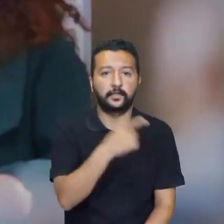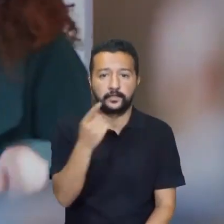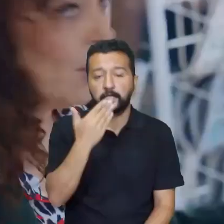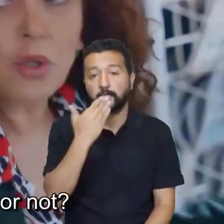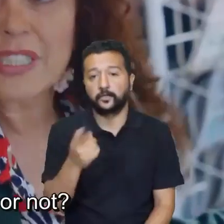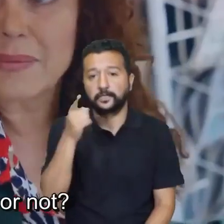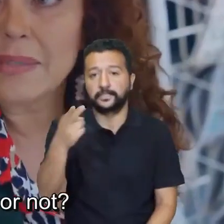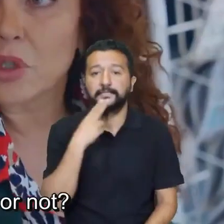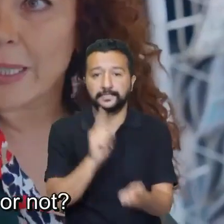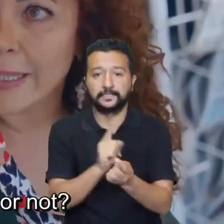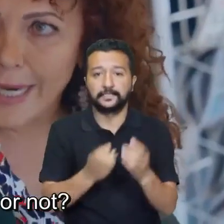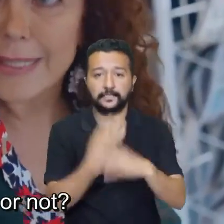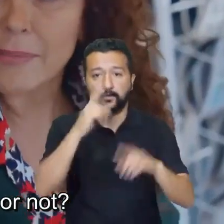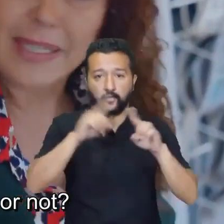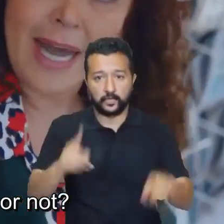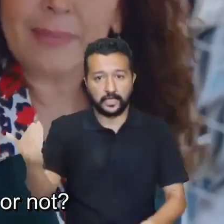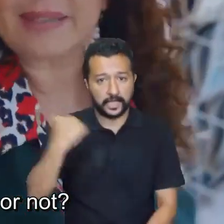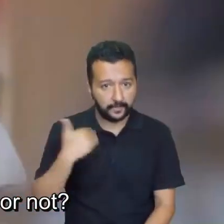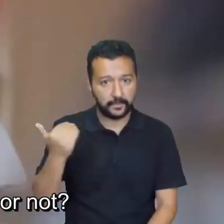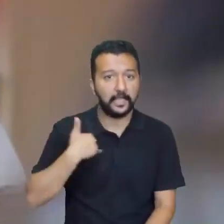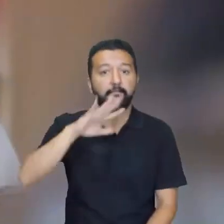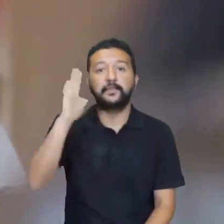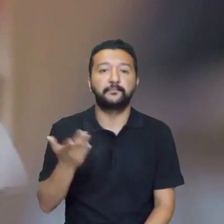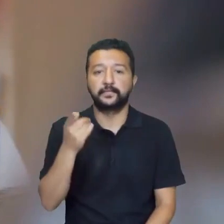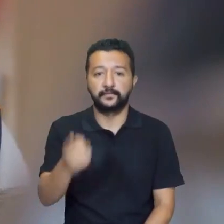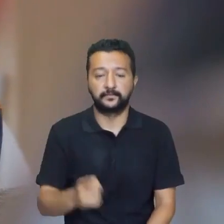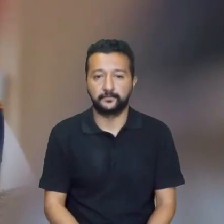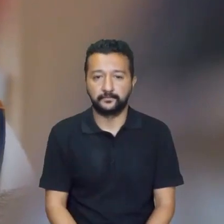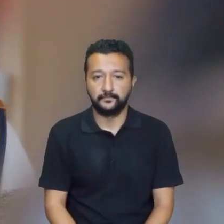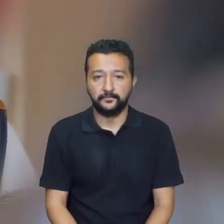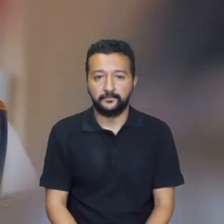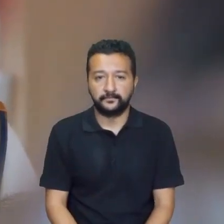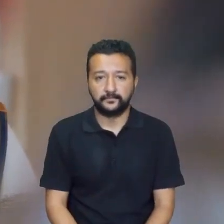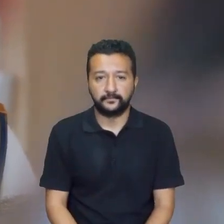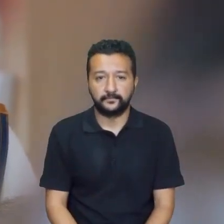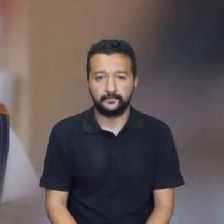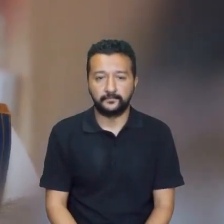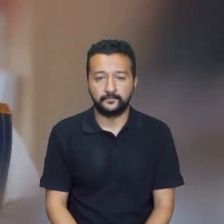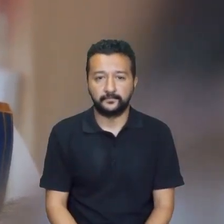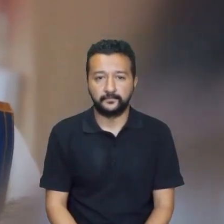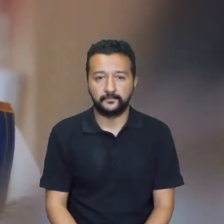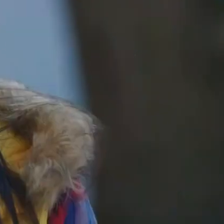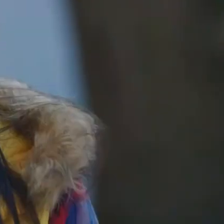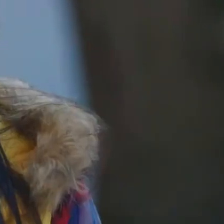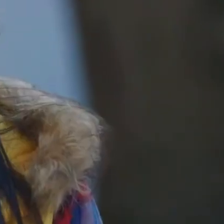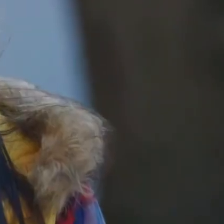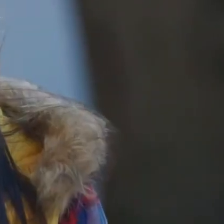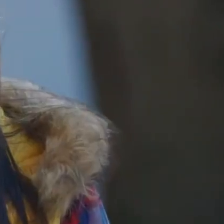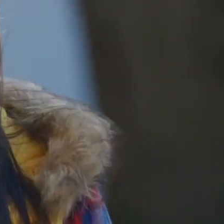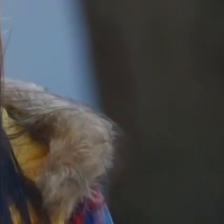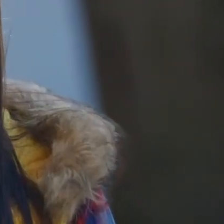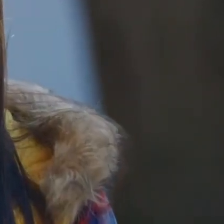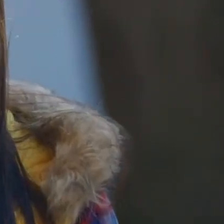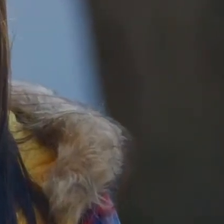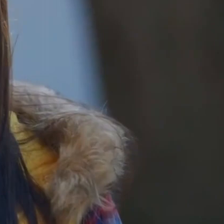sen söyle. Bu kız bizim dükkana geldi mi gelmedi mi? İnce bıyıklı bakkal aygın baygın bakıyor. Sevda şu